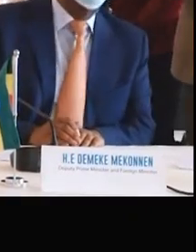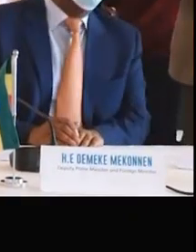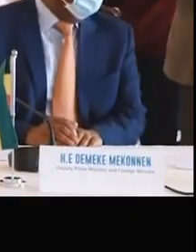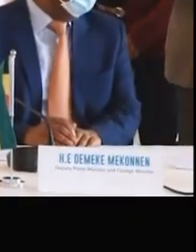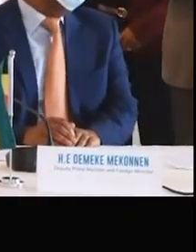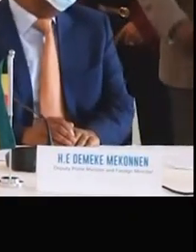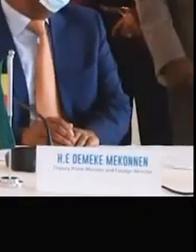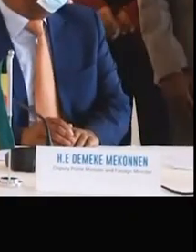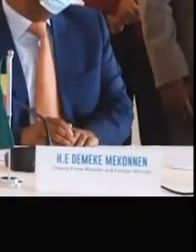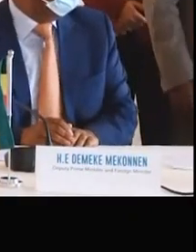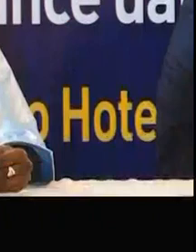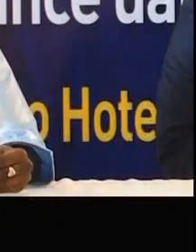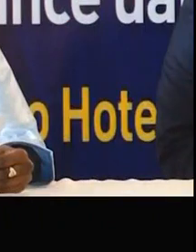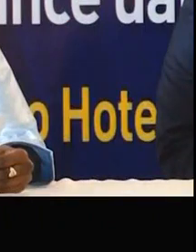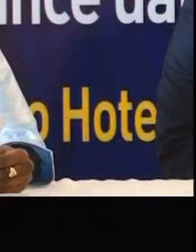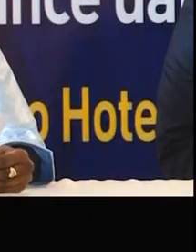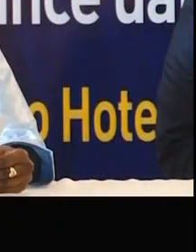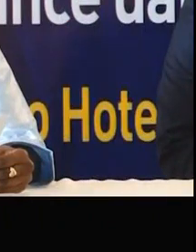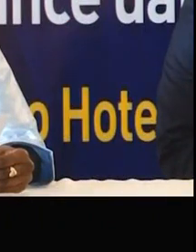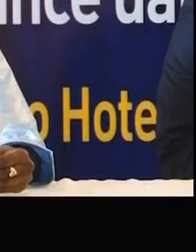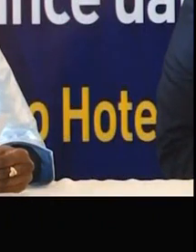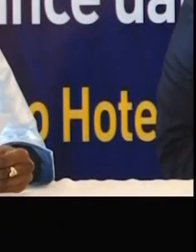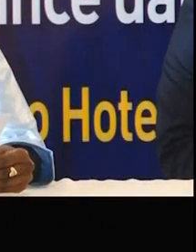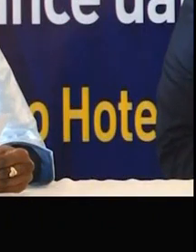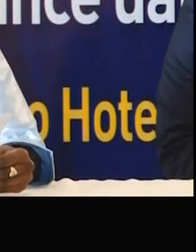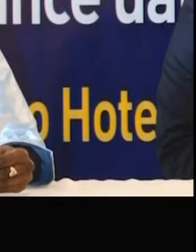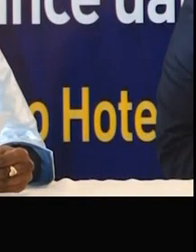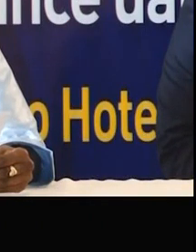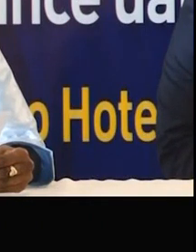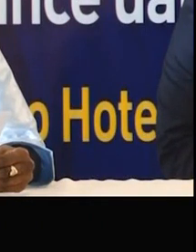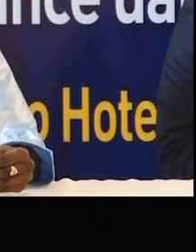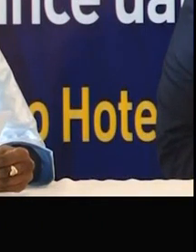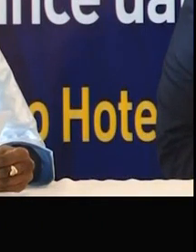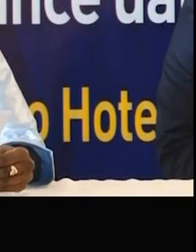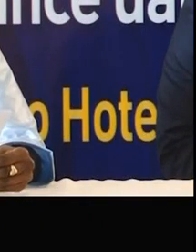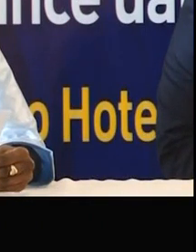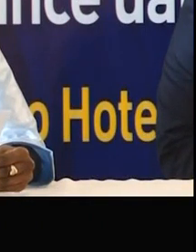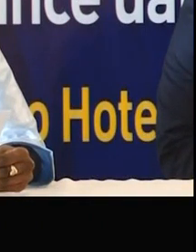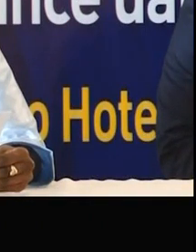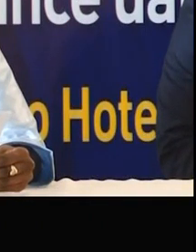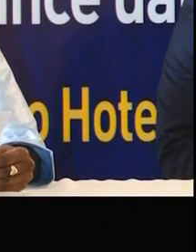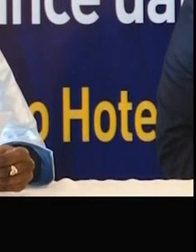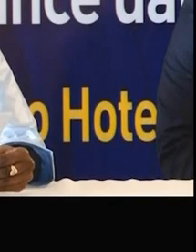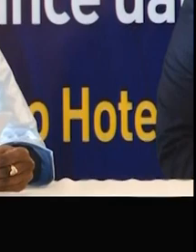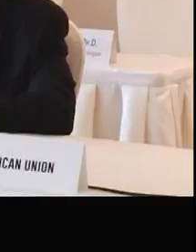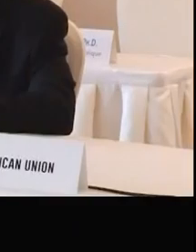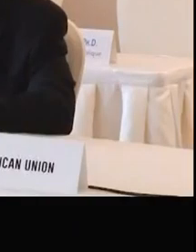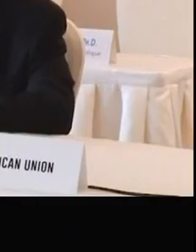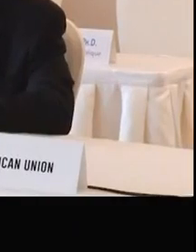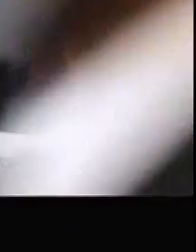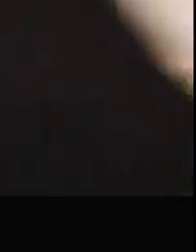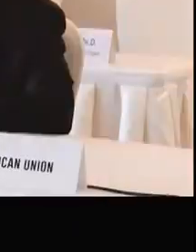rdc la ministre d'état mariton bazar en présence du représentant du président de la commission de l'union africaine